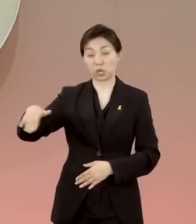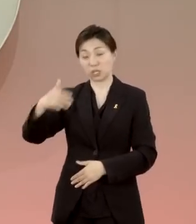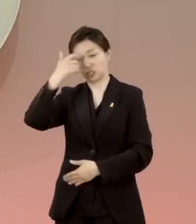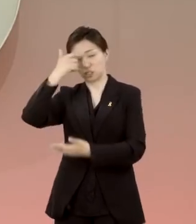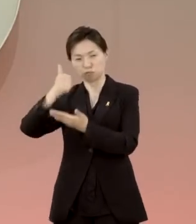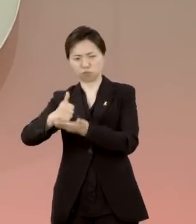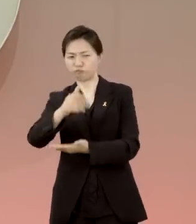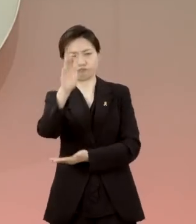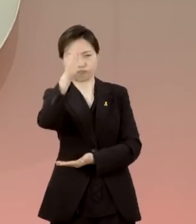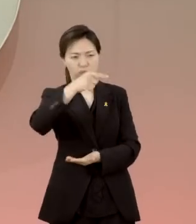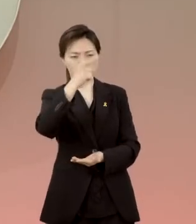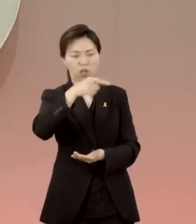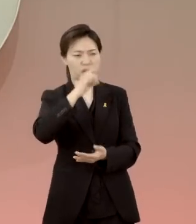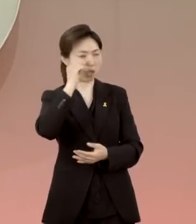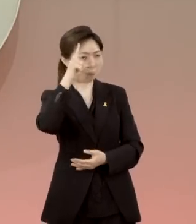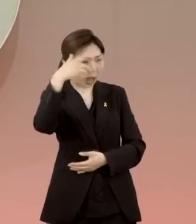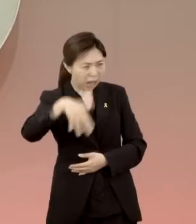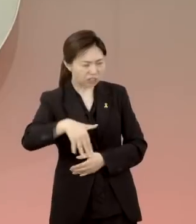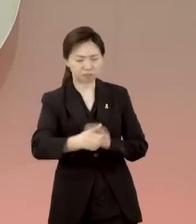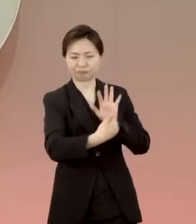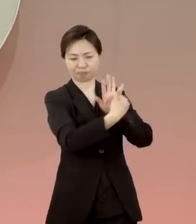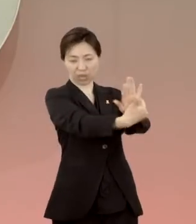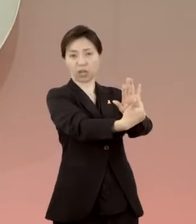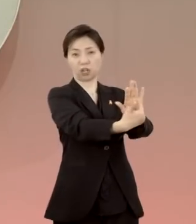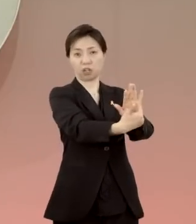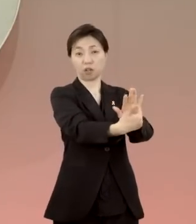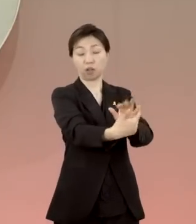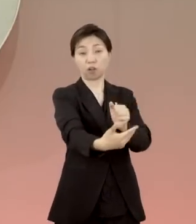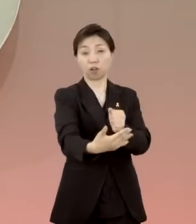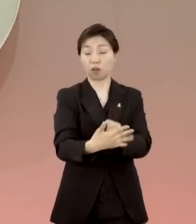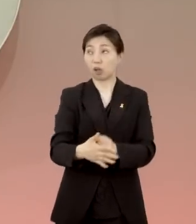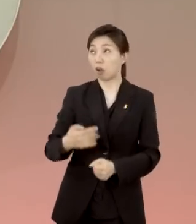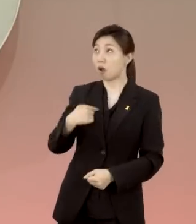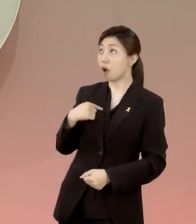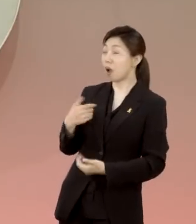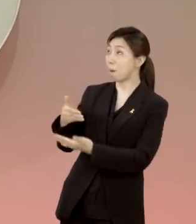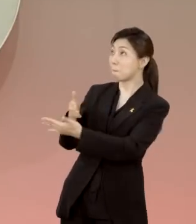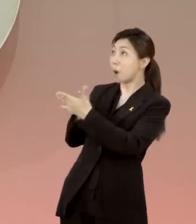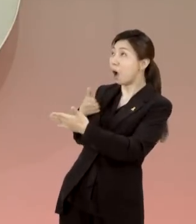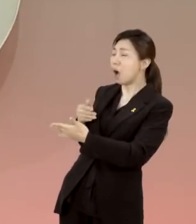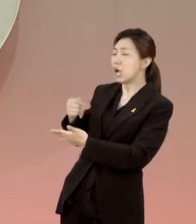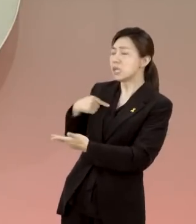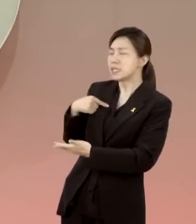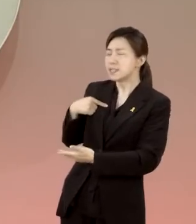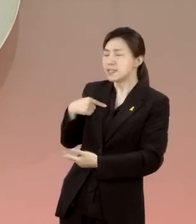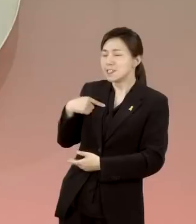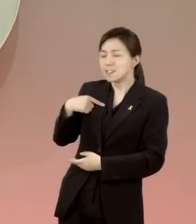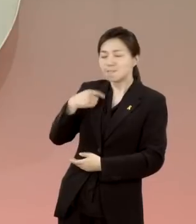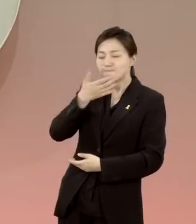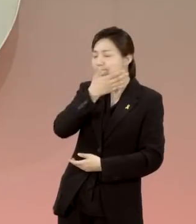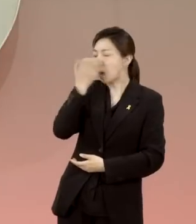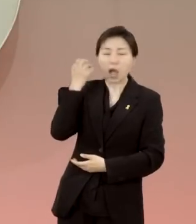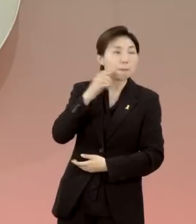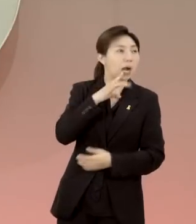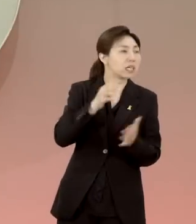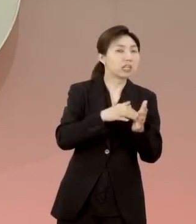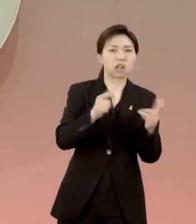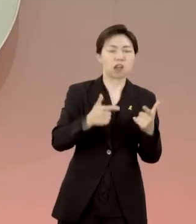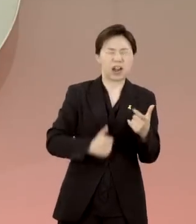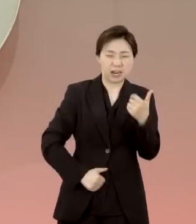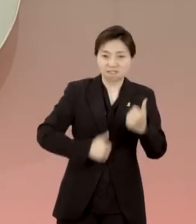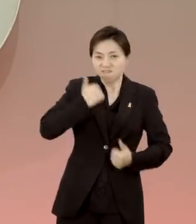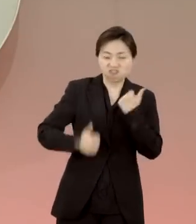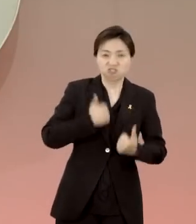그러니까 대중스님들도 딱 참여를 못 하게 하니까 윤아 스님 막 삐졌는데 막 분노를 터트리는